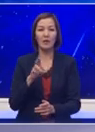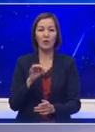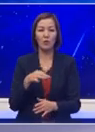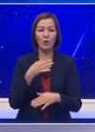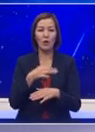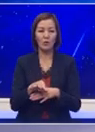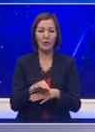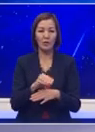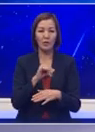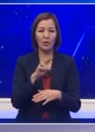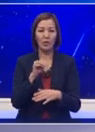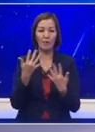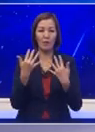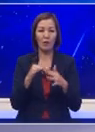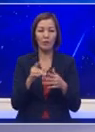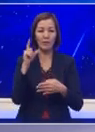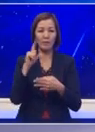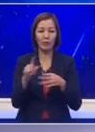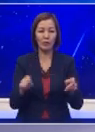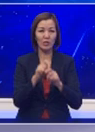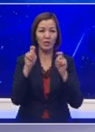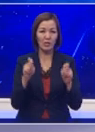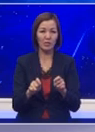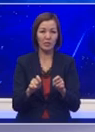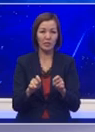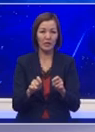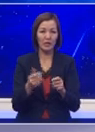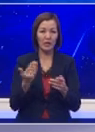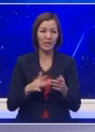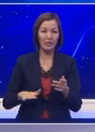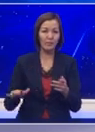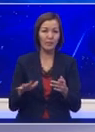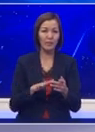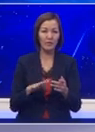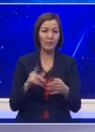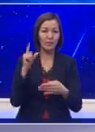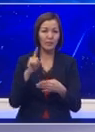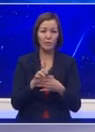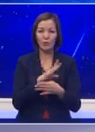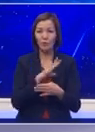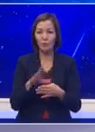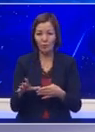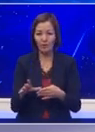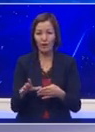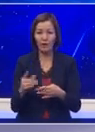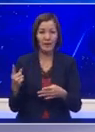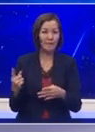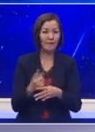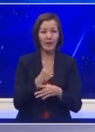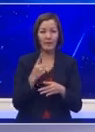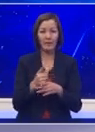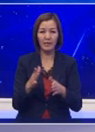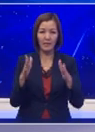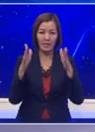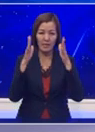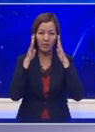İmandылық, ызгілік пен тазалық бастау Алагөл ауданы Жанама ауылында мешіт ашылды. Осыған дейін бұл елді мекенде құлшылық құтқан аса мүлде болмаған.